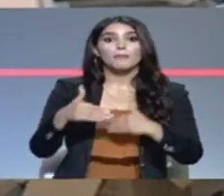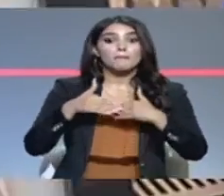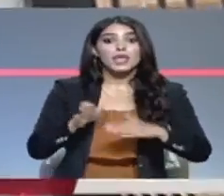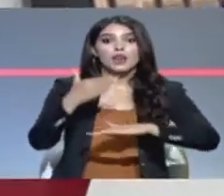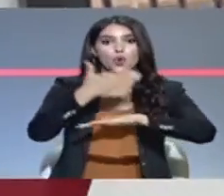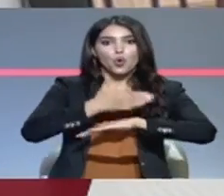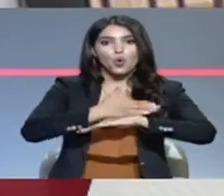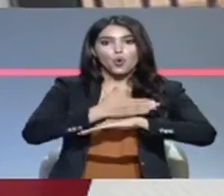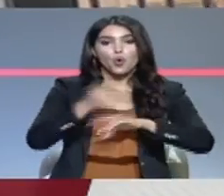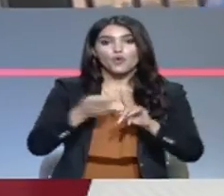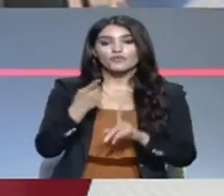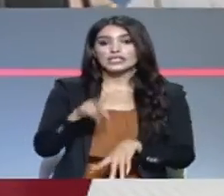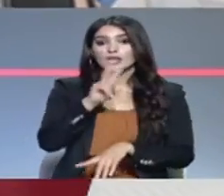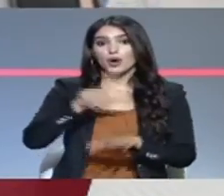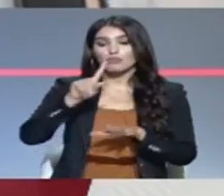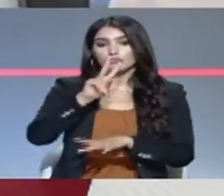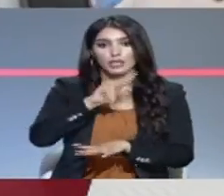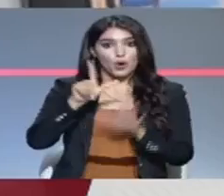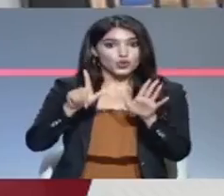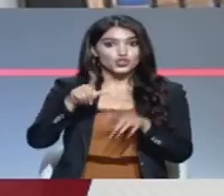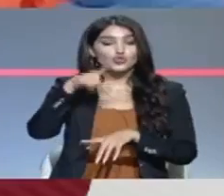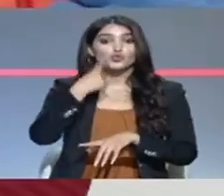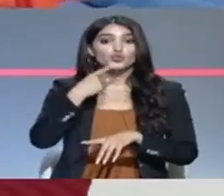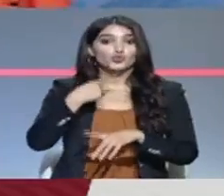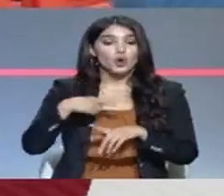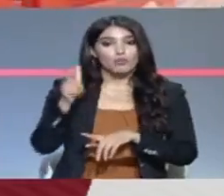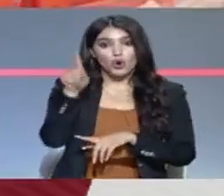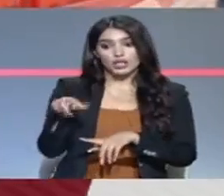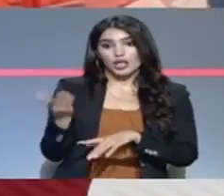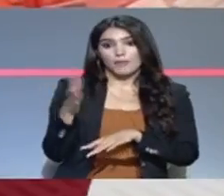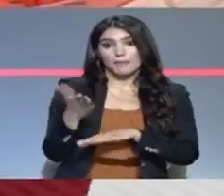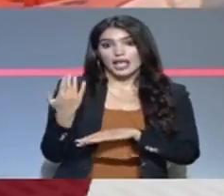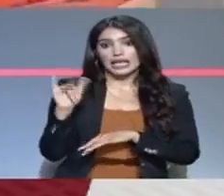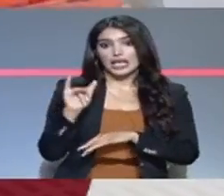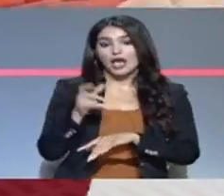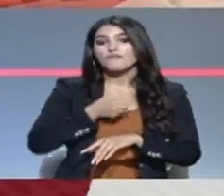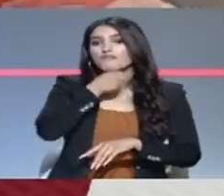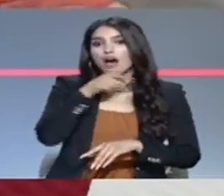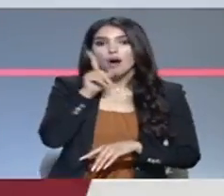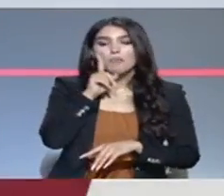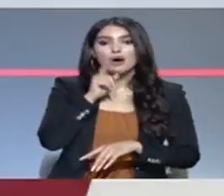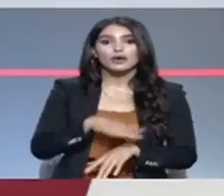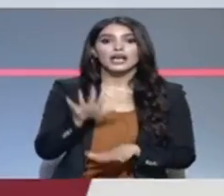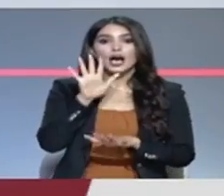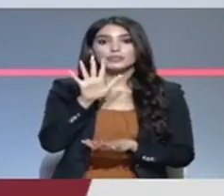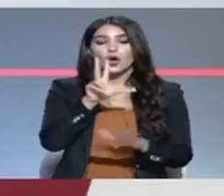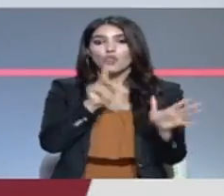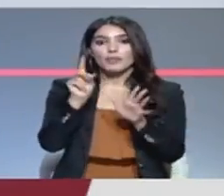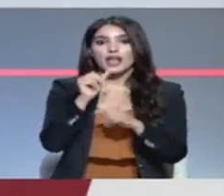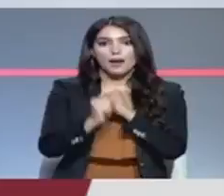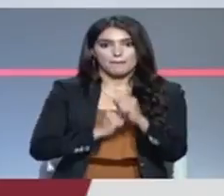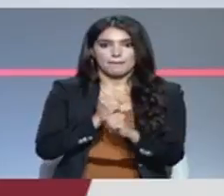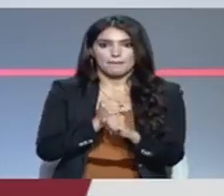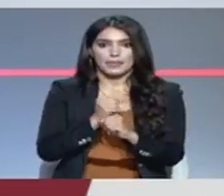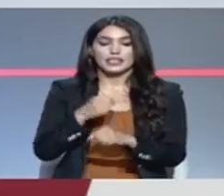الحدود في 27 من جوان الماضي، وحالة الوفاة الأخيرة تعود لمسنة تبلغ من العمر 85 عاما.